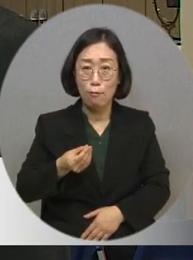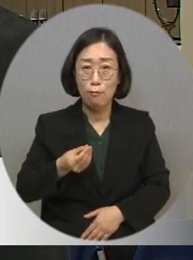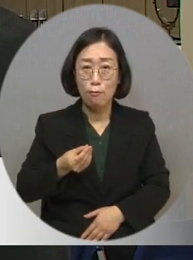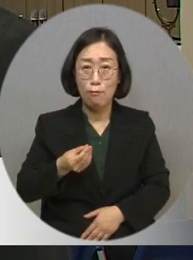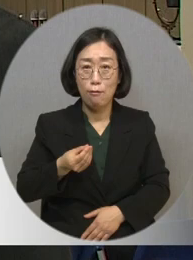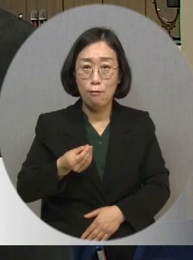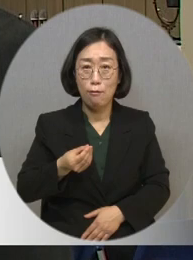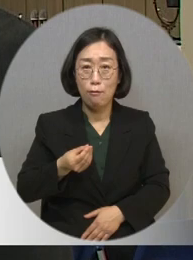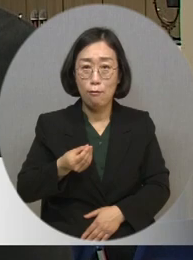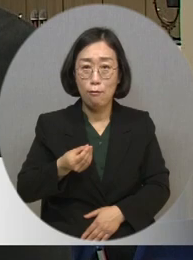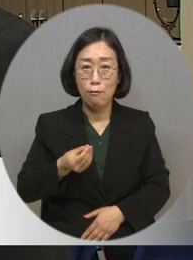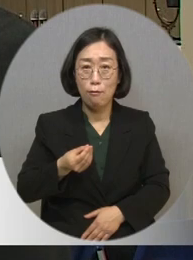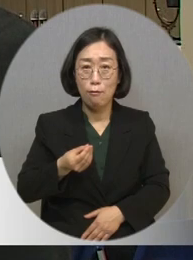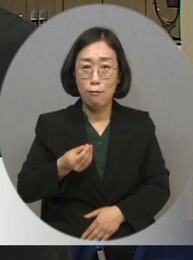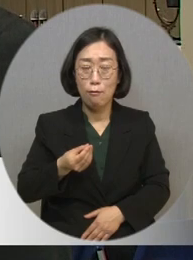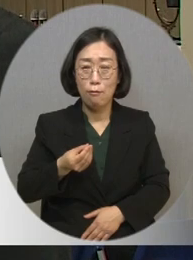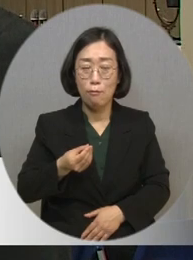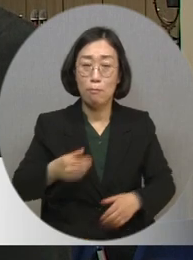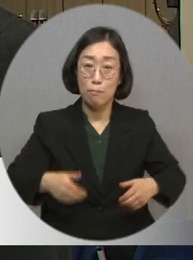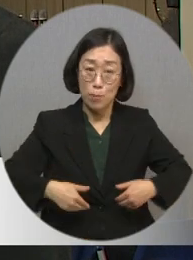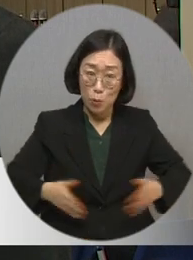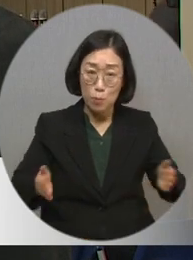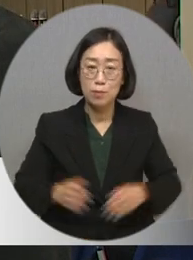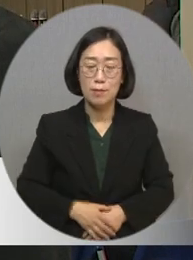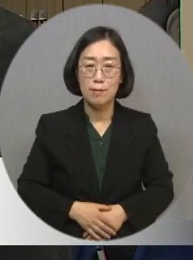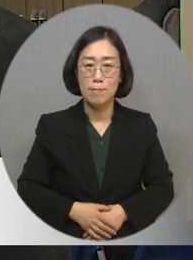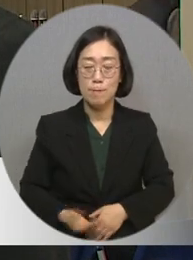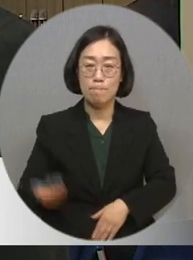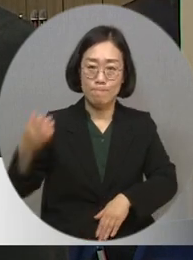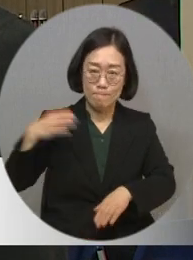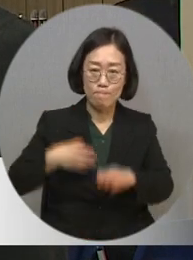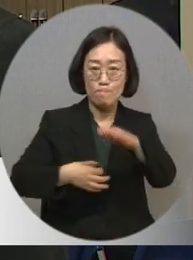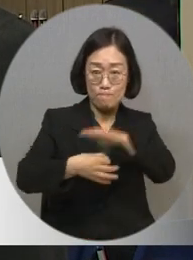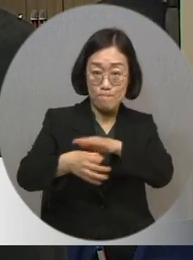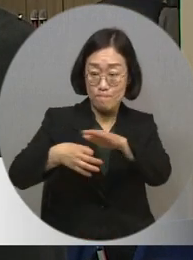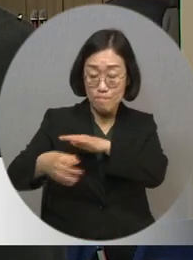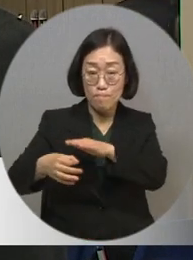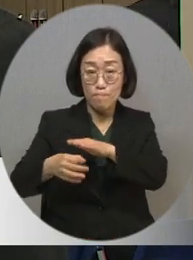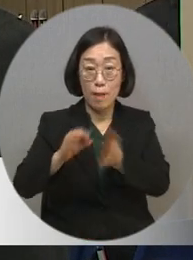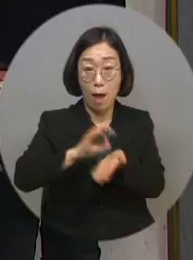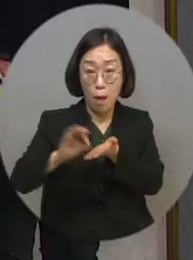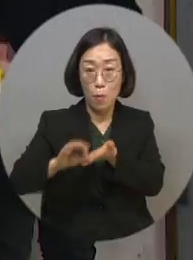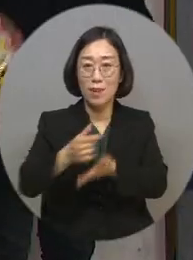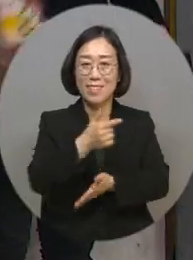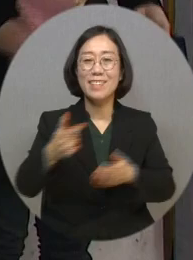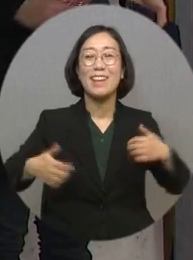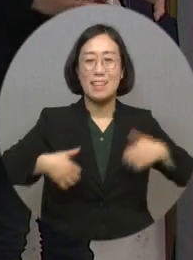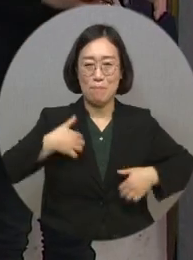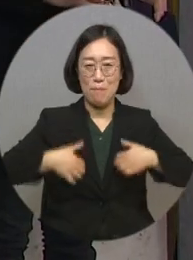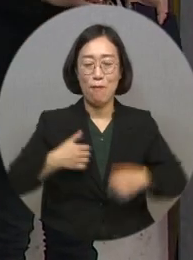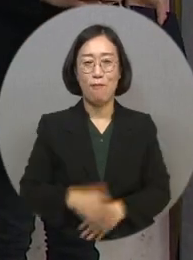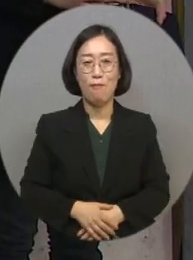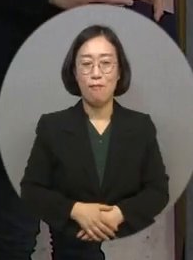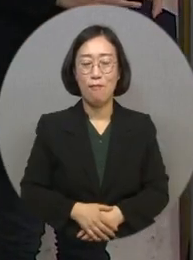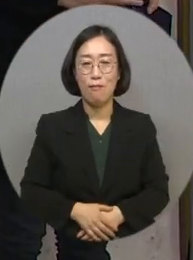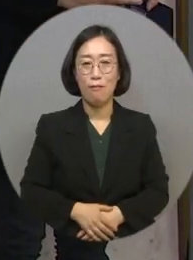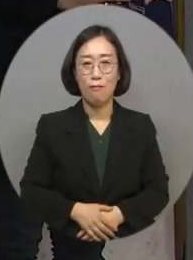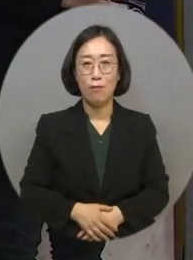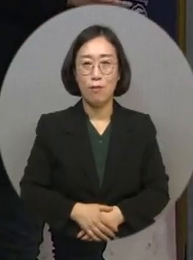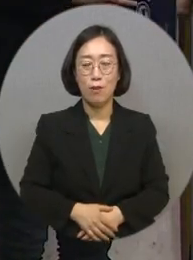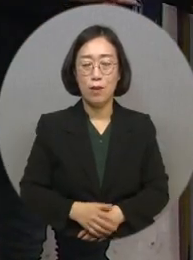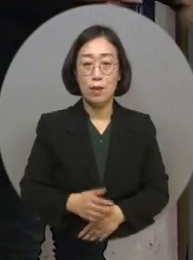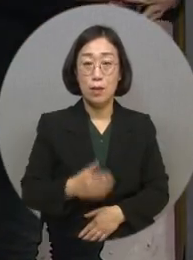그네 뭔가 이렇게 빚을지지 않고 어 해결할 수 있게 돼서 굉장히 기쁩니다 한편 실로암